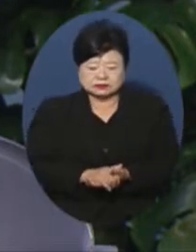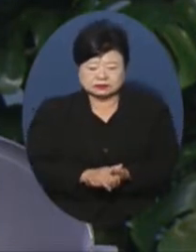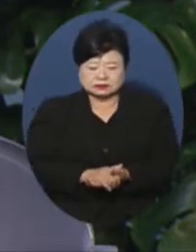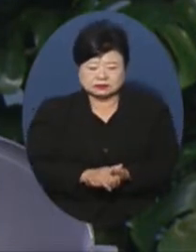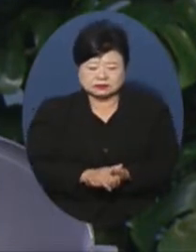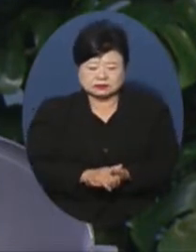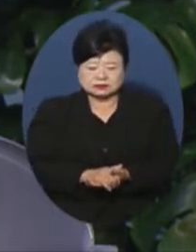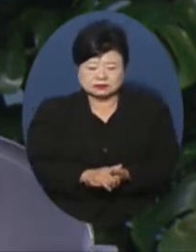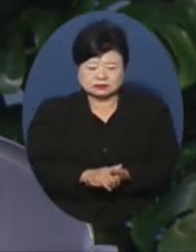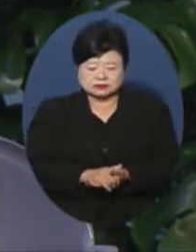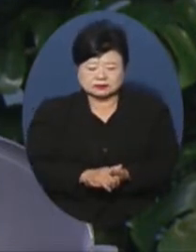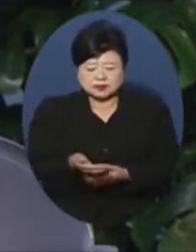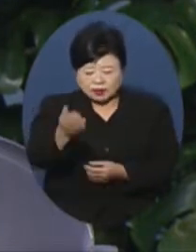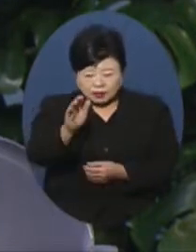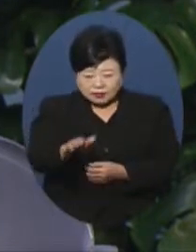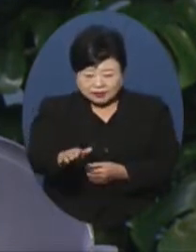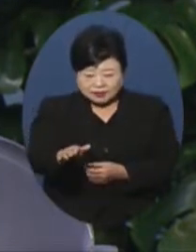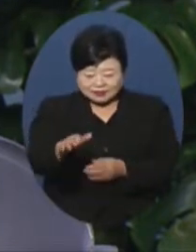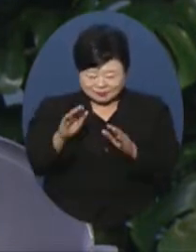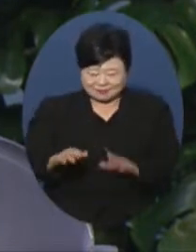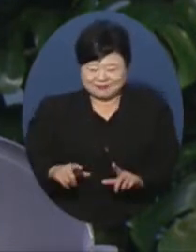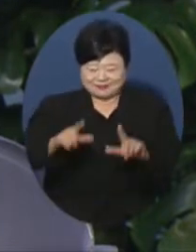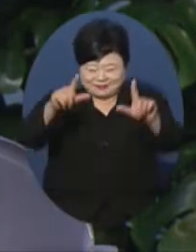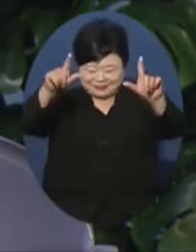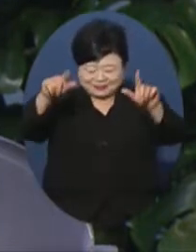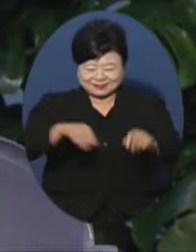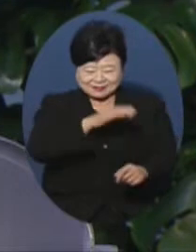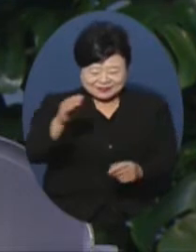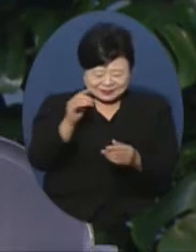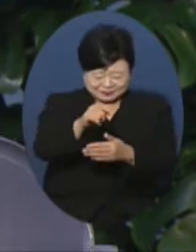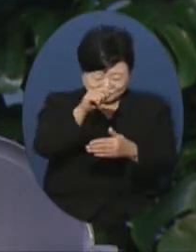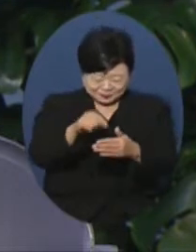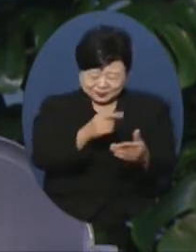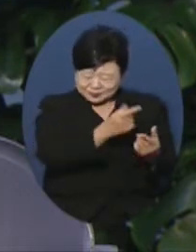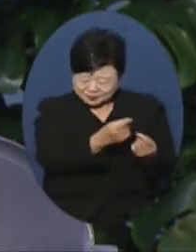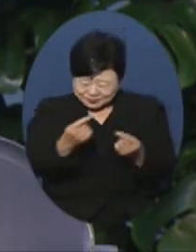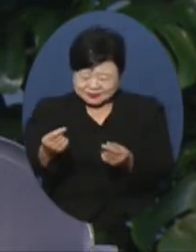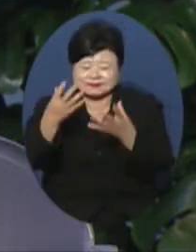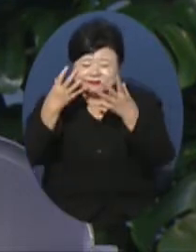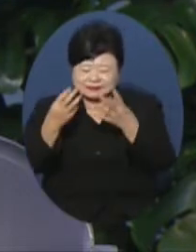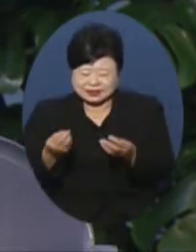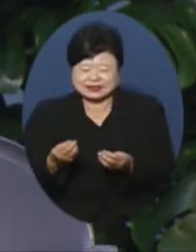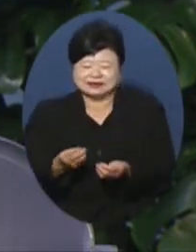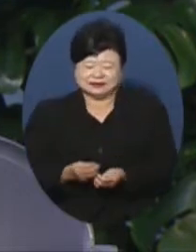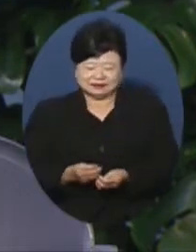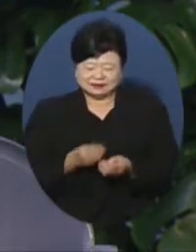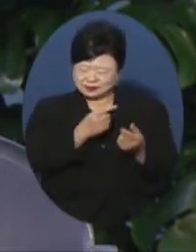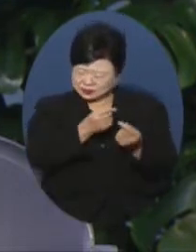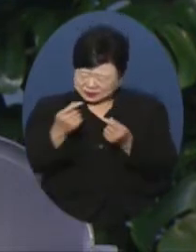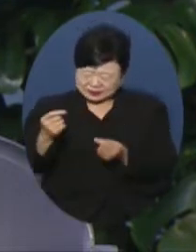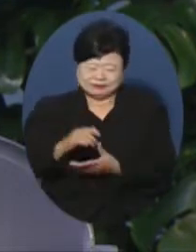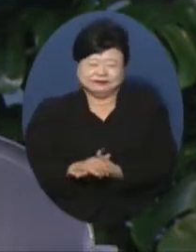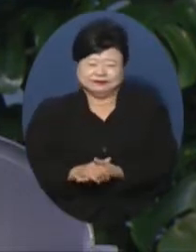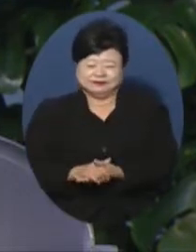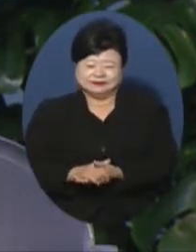것입니다. 그런데 오늘날 우리의 삶도 많은 원수가